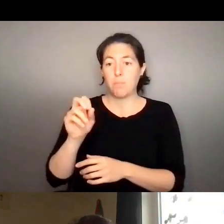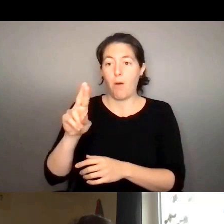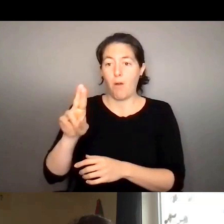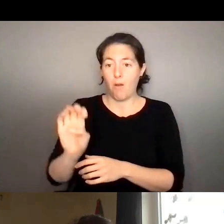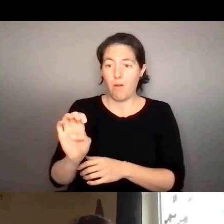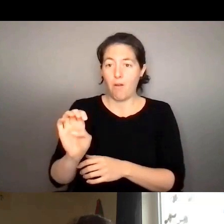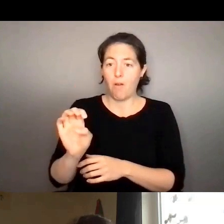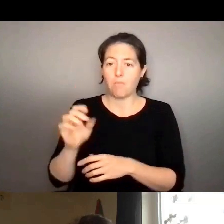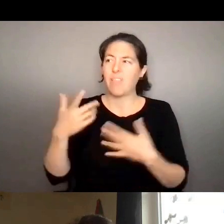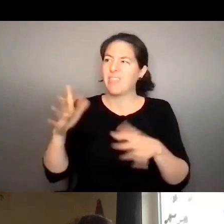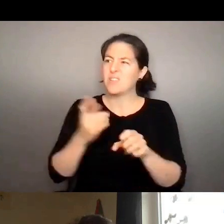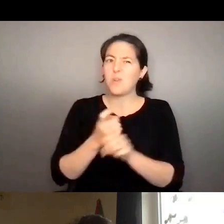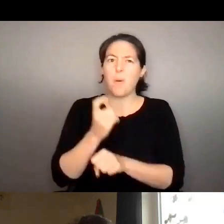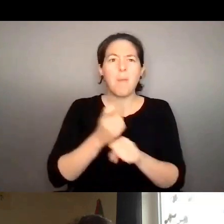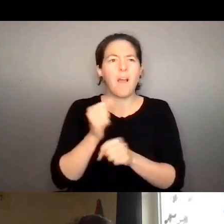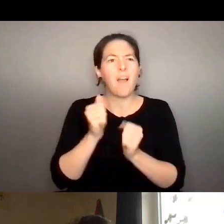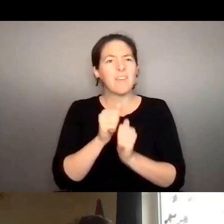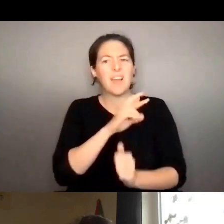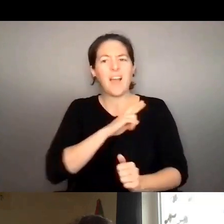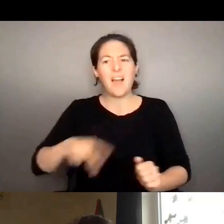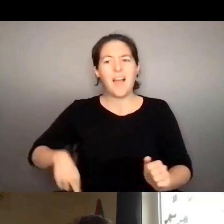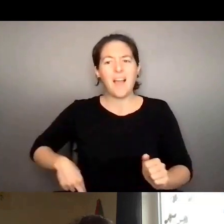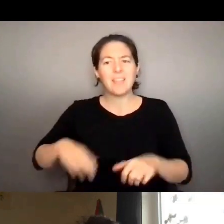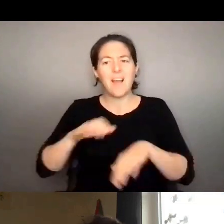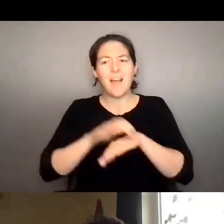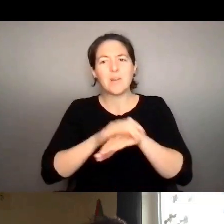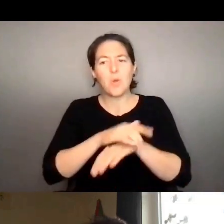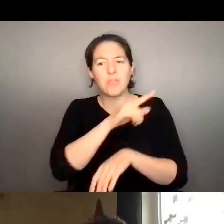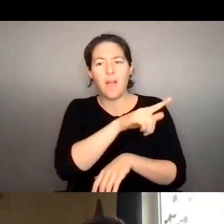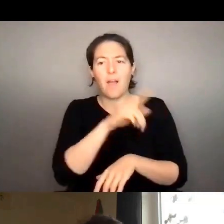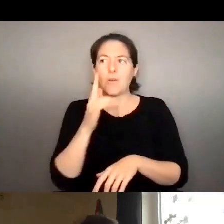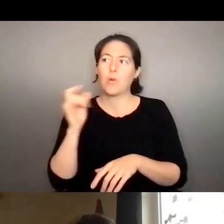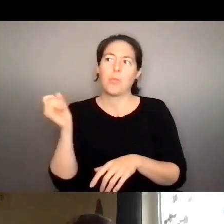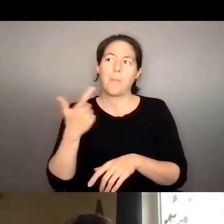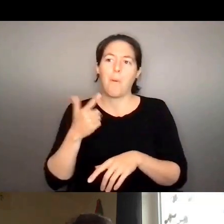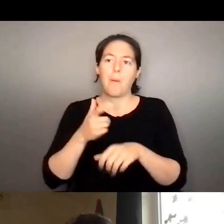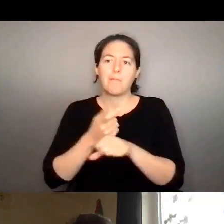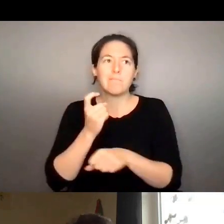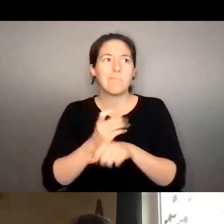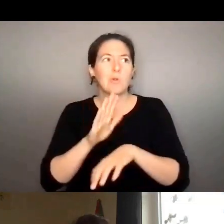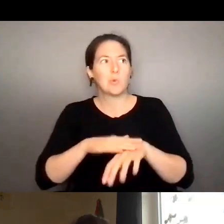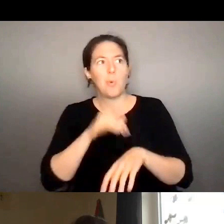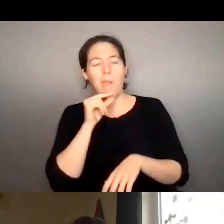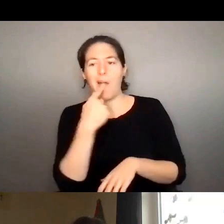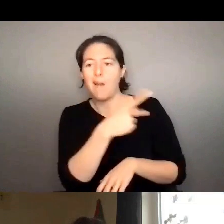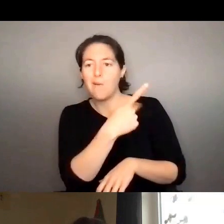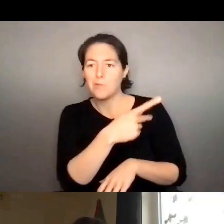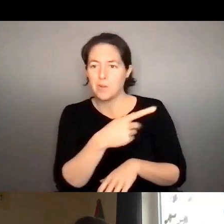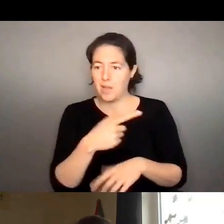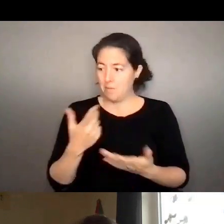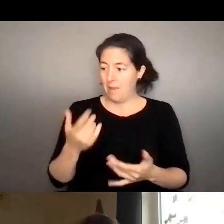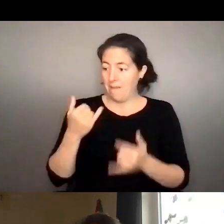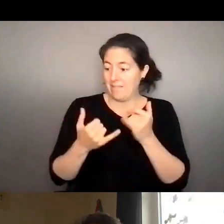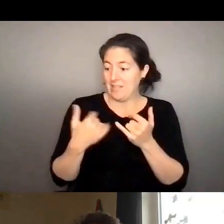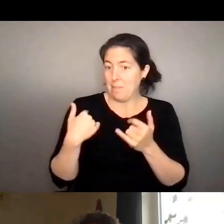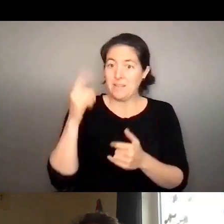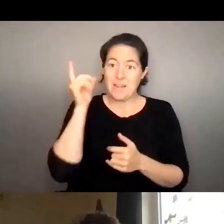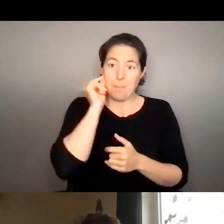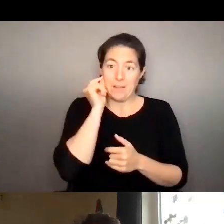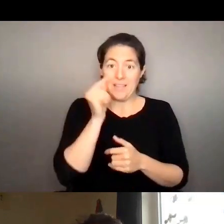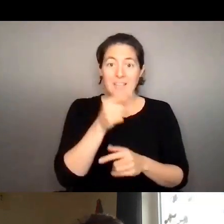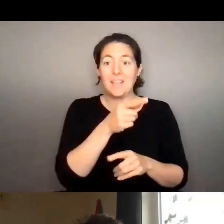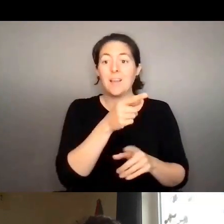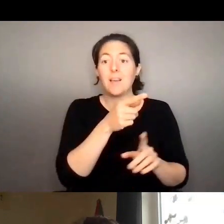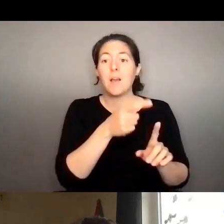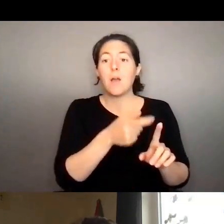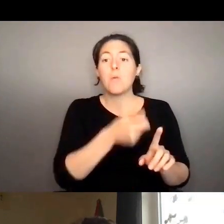fait des blagues avec la reine d'Angleterre, là, parce que tout le monde fait des blagues maintenant sur son âge avancé. J'ai appris cette fin de semaine qu'elle est plus vieille que le